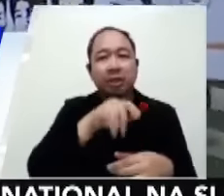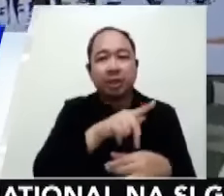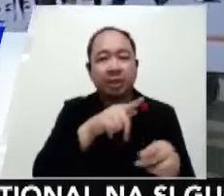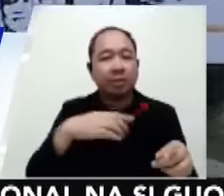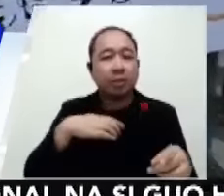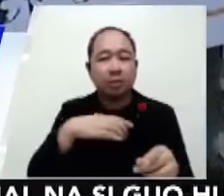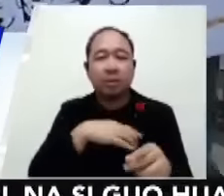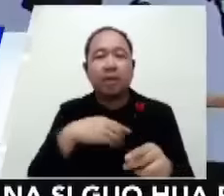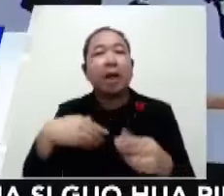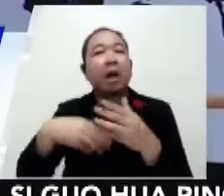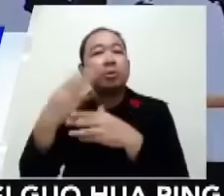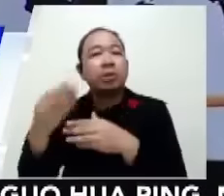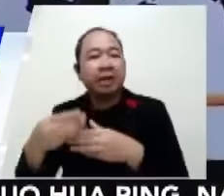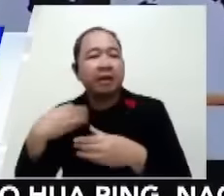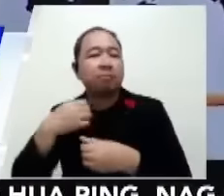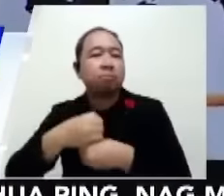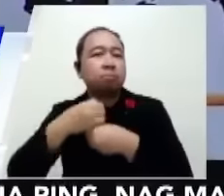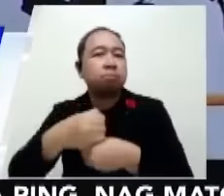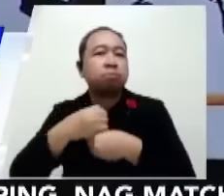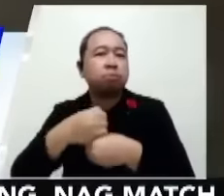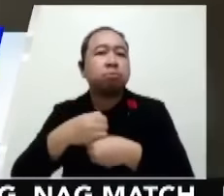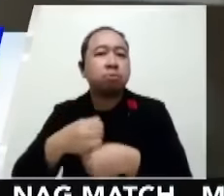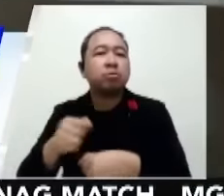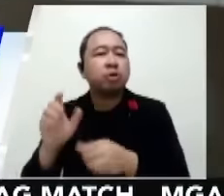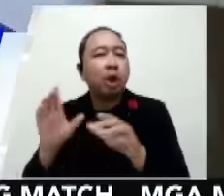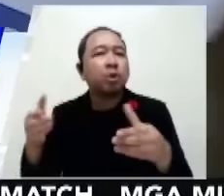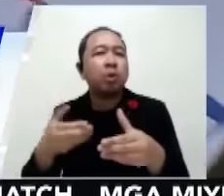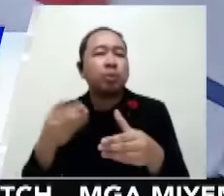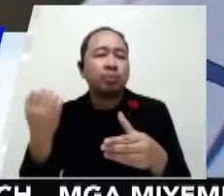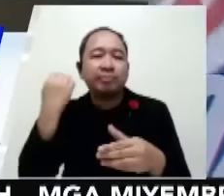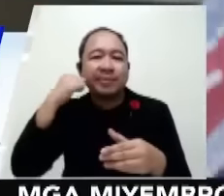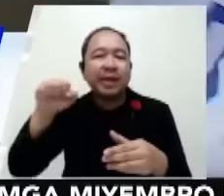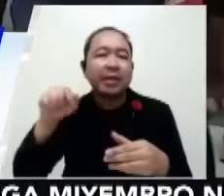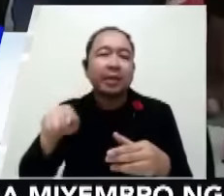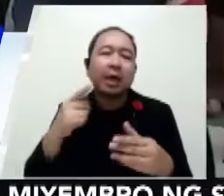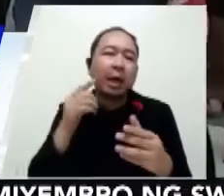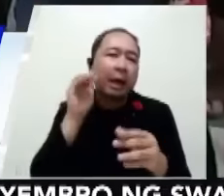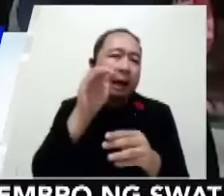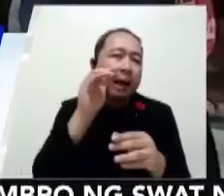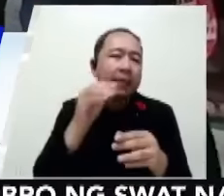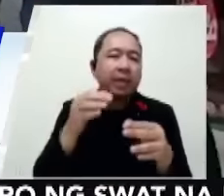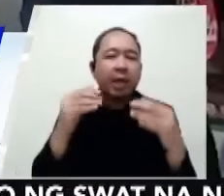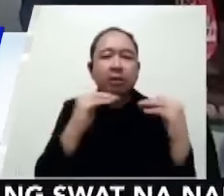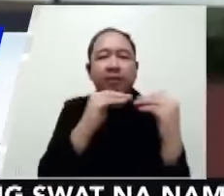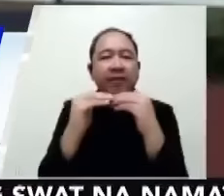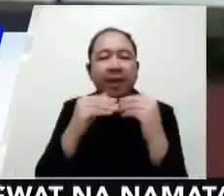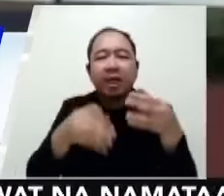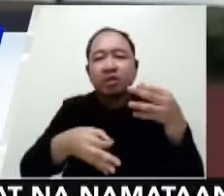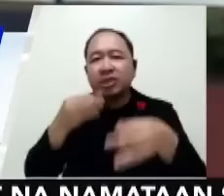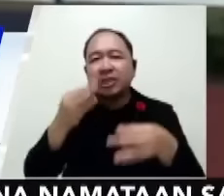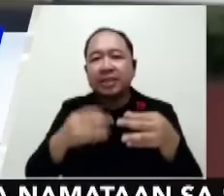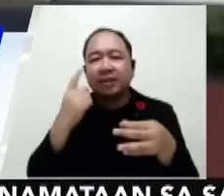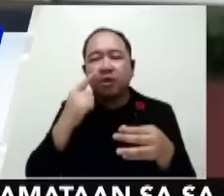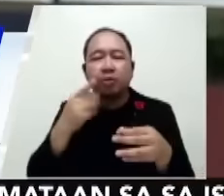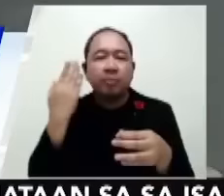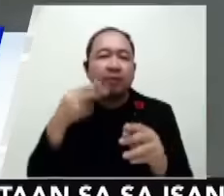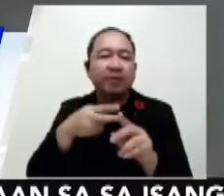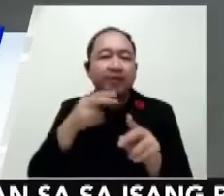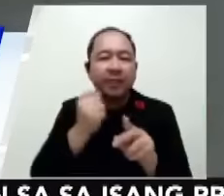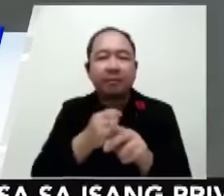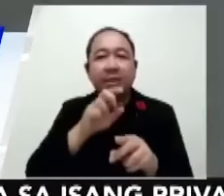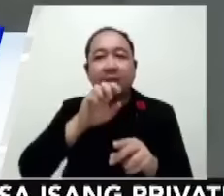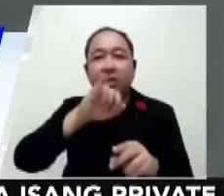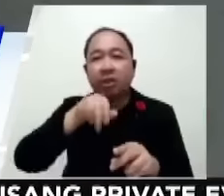mga militanteng grupo na nanawagan ng hustisya sa mga biktima ng EJK at pagpapakulong kay dating Pangulong Duterte.